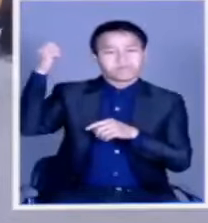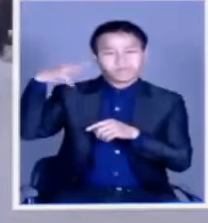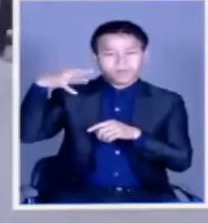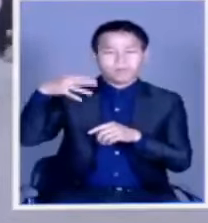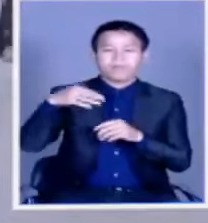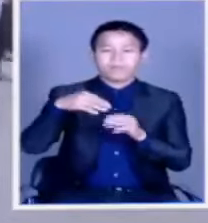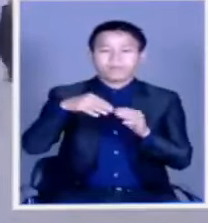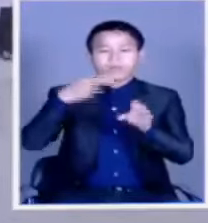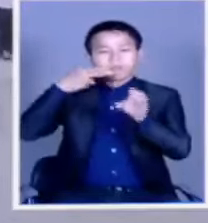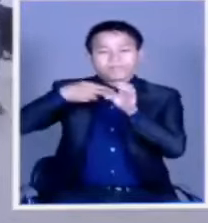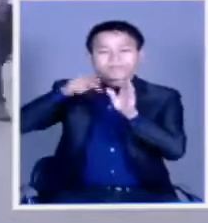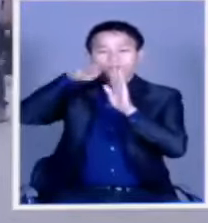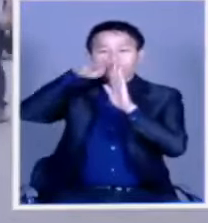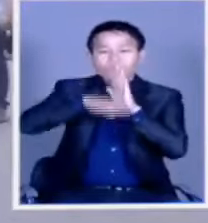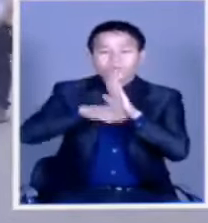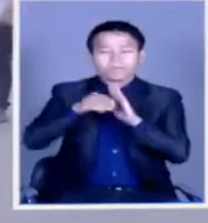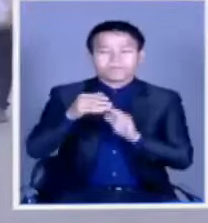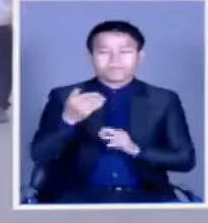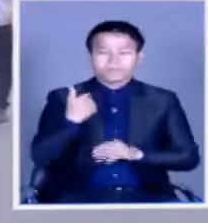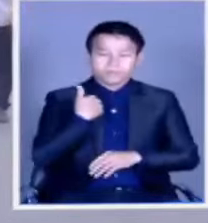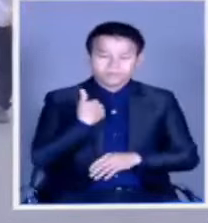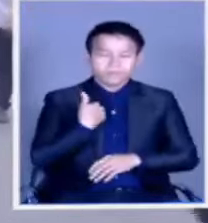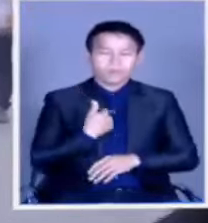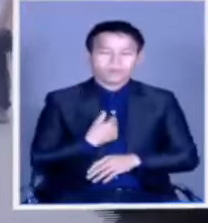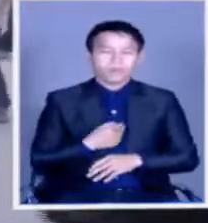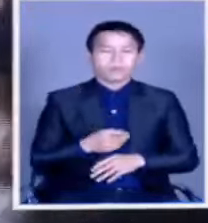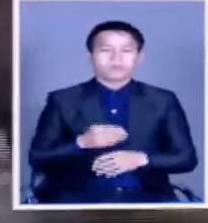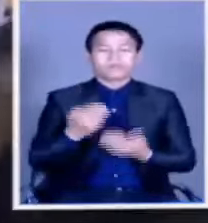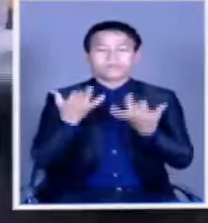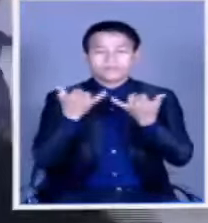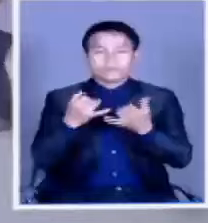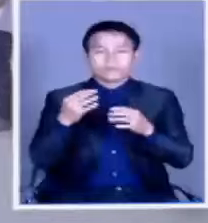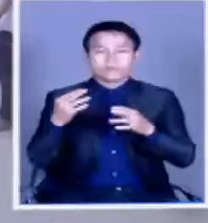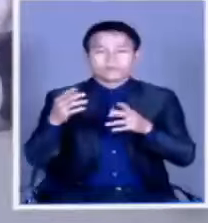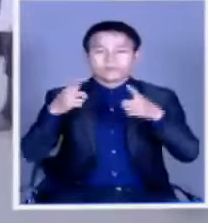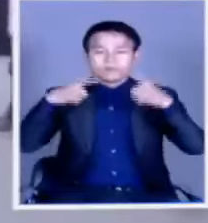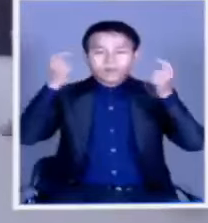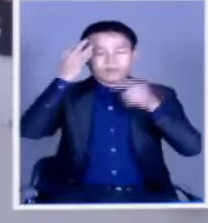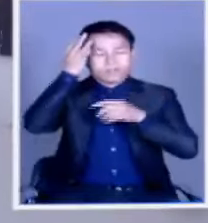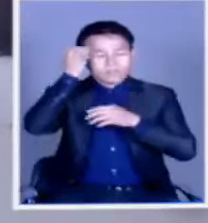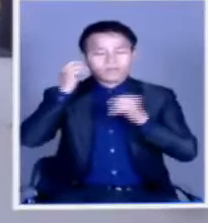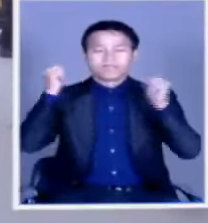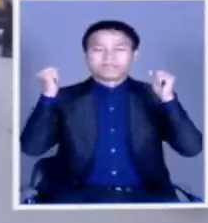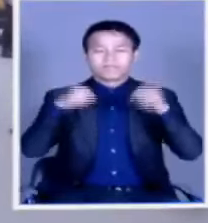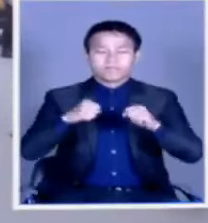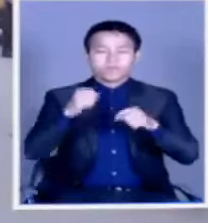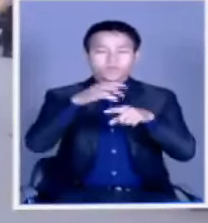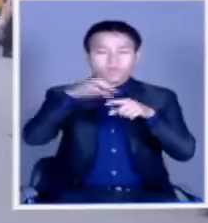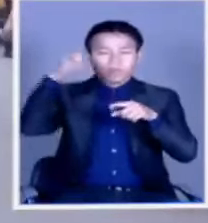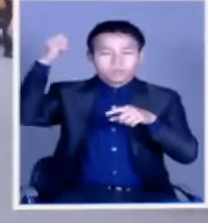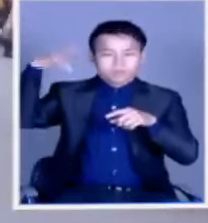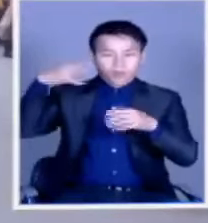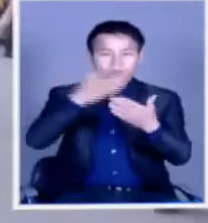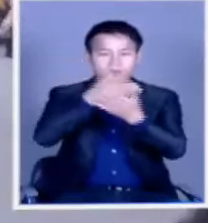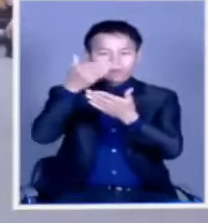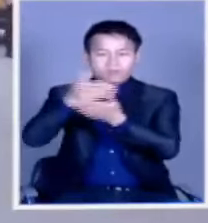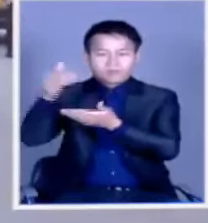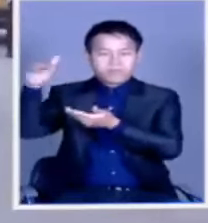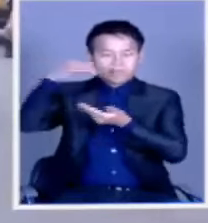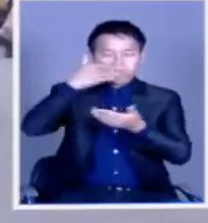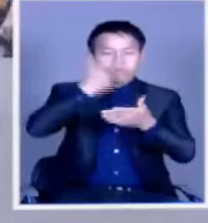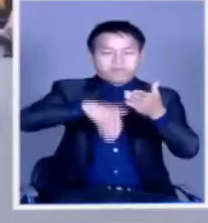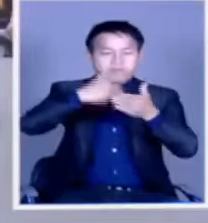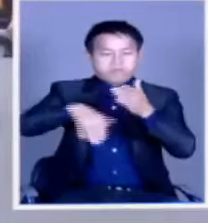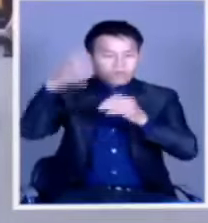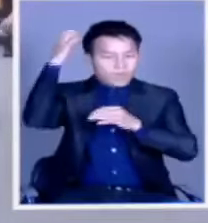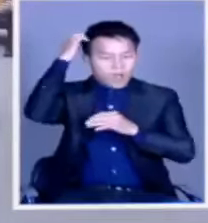ทางการนำเข้าเนาะก็ได้มีนโยบายส่งเสริมการนำใส้รถไฟฟ้านี้โดยเฉพาะเรื่องรถไฟฟ้านี่เรื่องระเบียบกฎหมายนี่หมาย